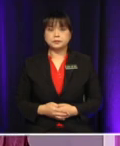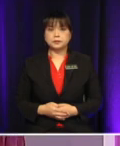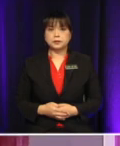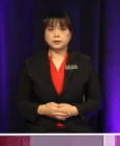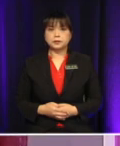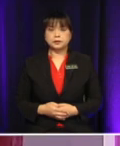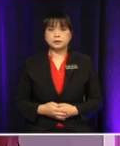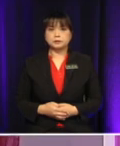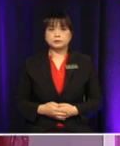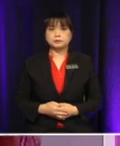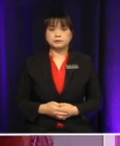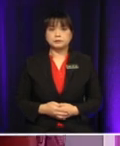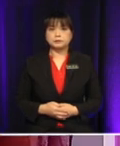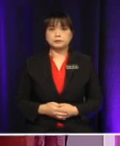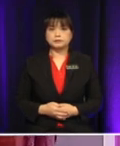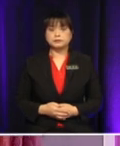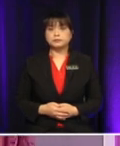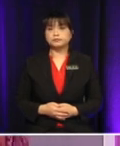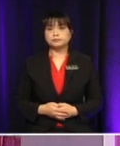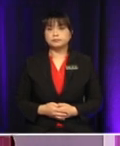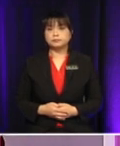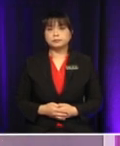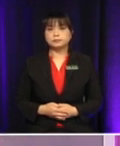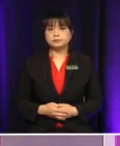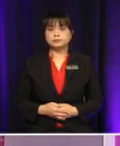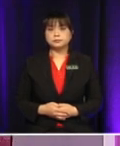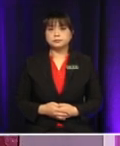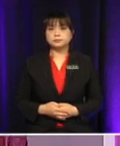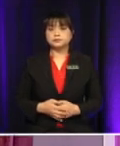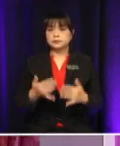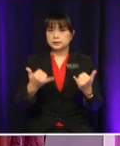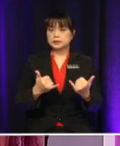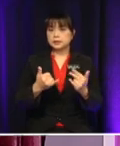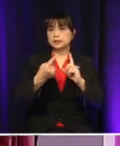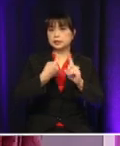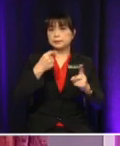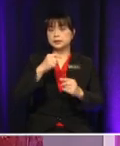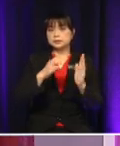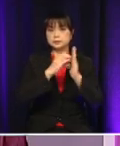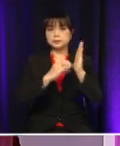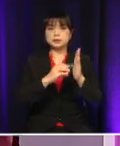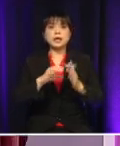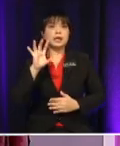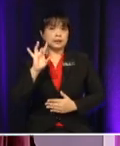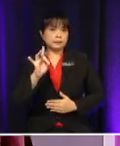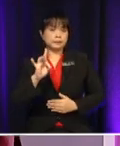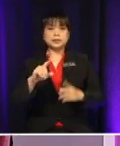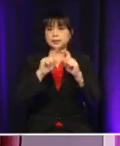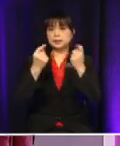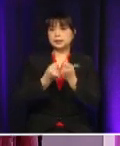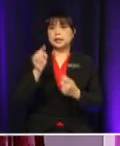Soalnya berfokus kita yang seterusnya adalah daripada bab 8 tingkatan empat Oke